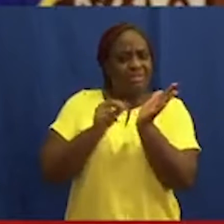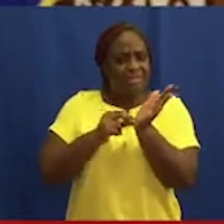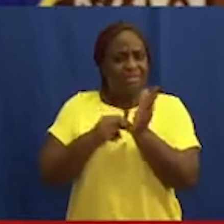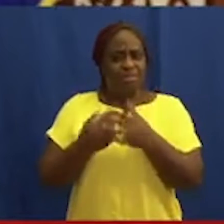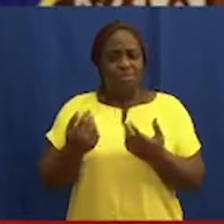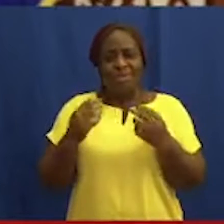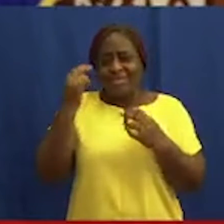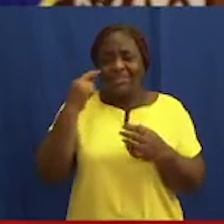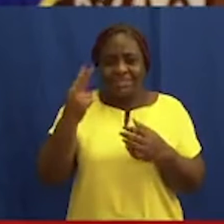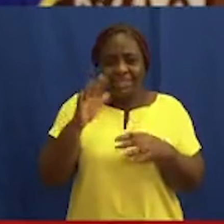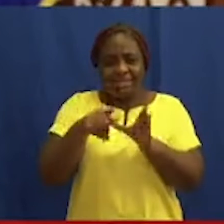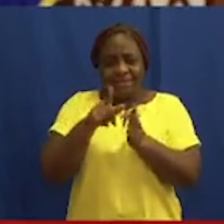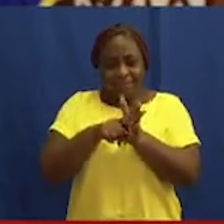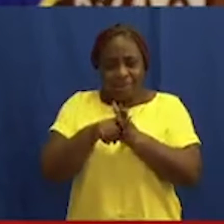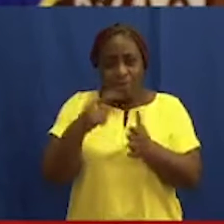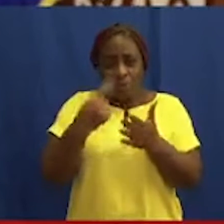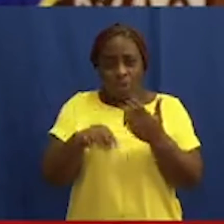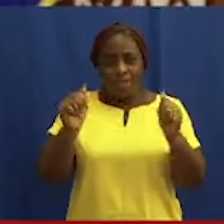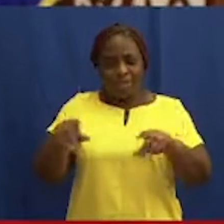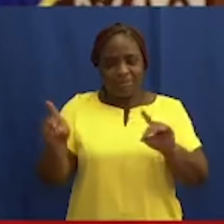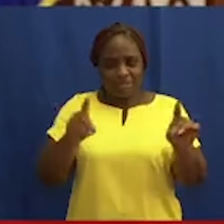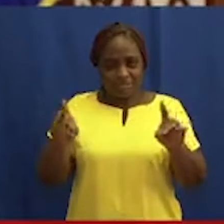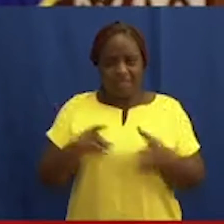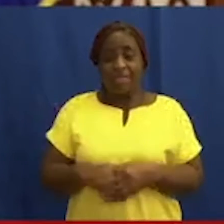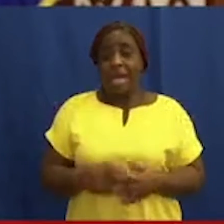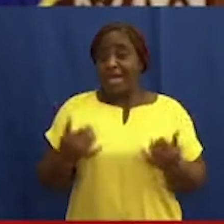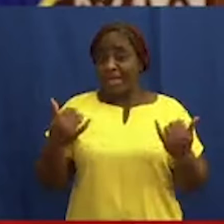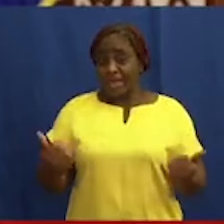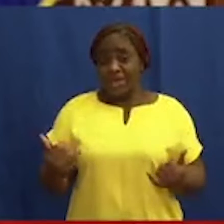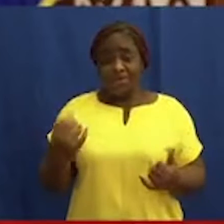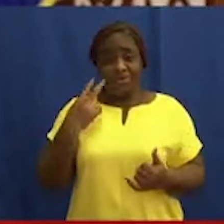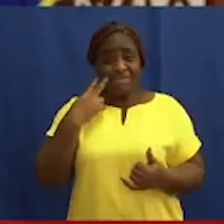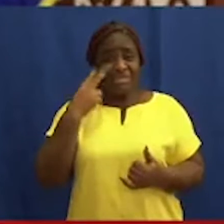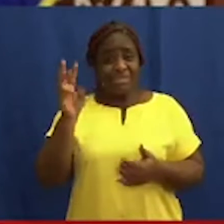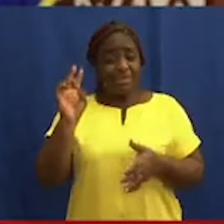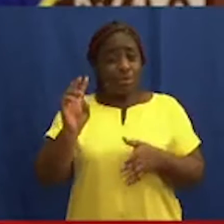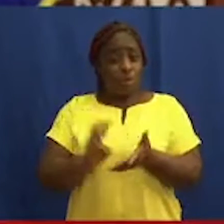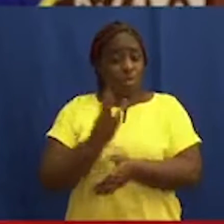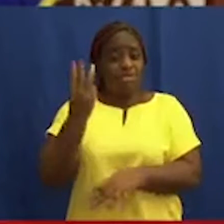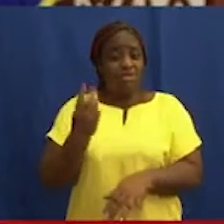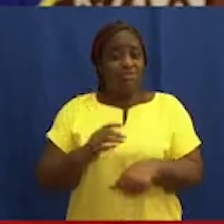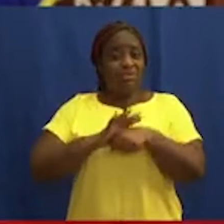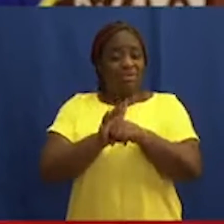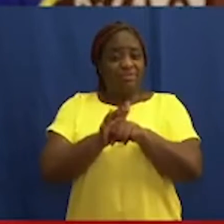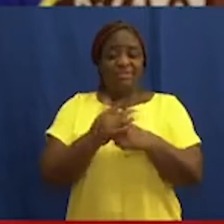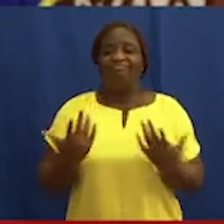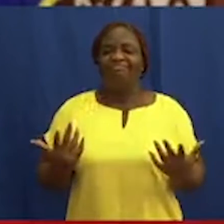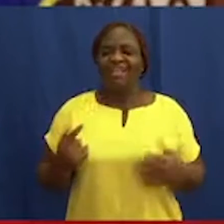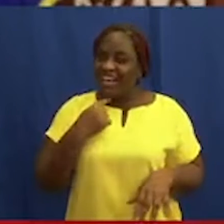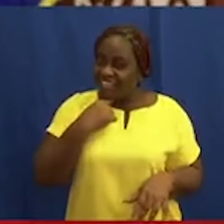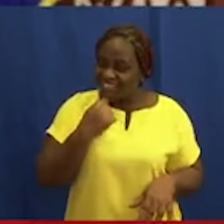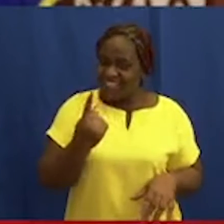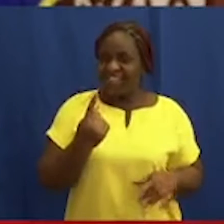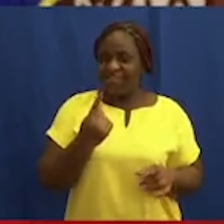da cutar da kuma abinda ya dace mu yi. Yanzu da yake mun ga bayan COVID-19, zan iya shaida muku cewa a